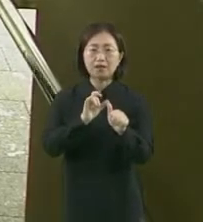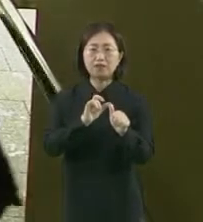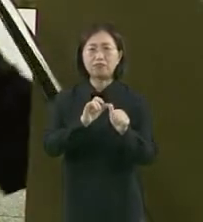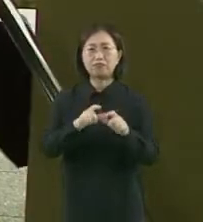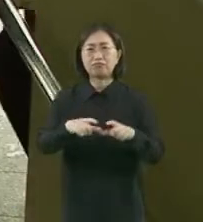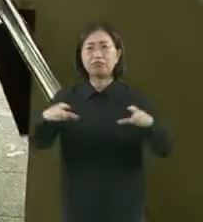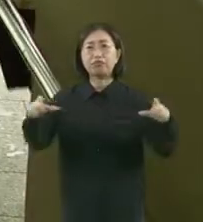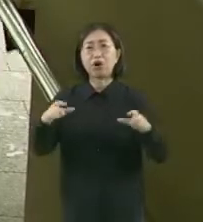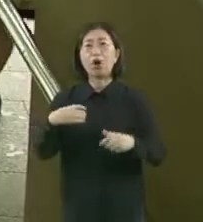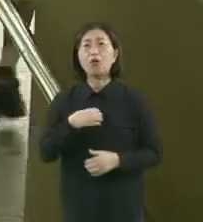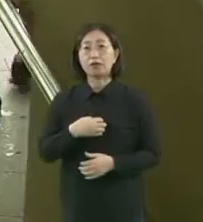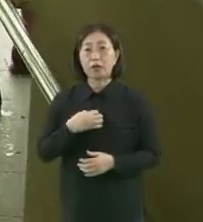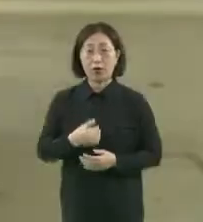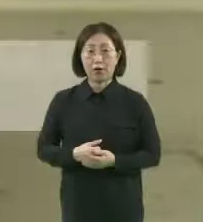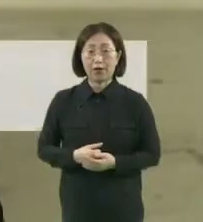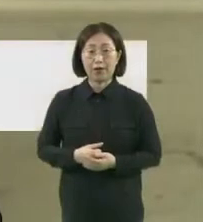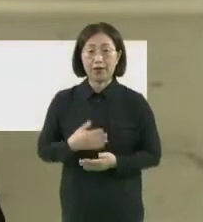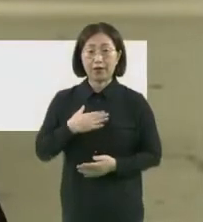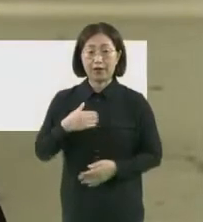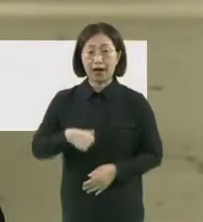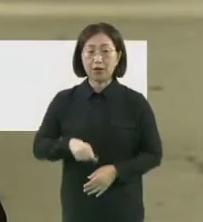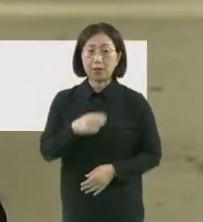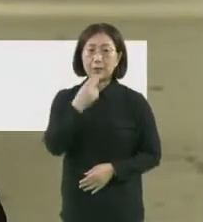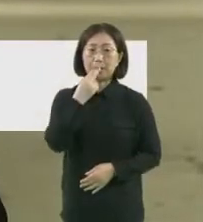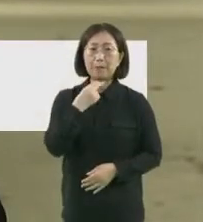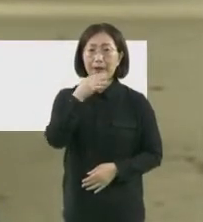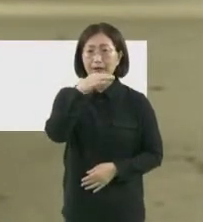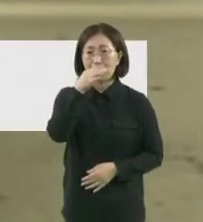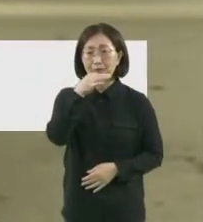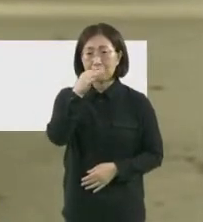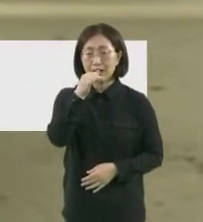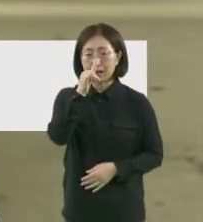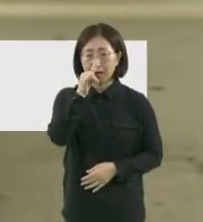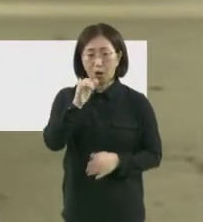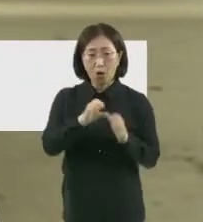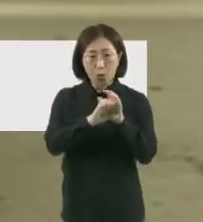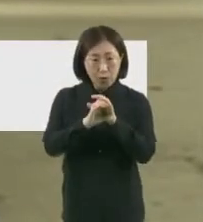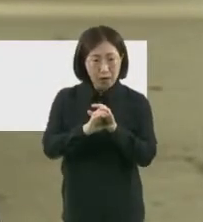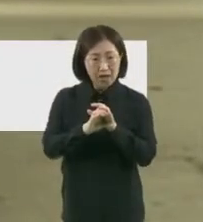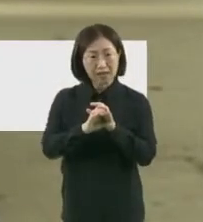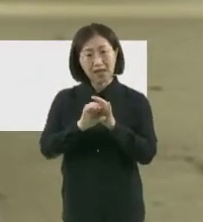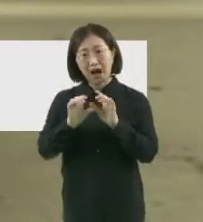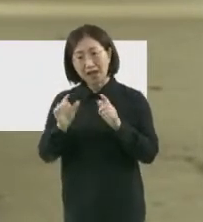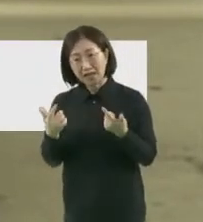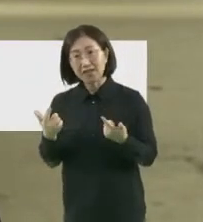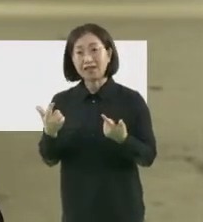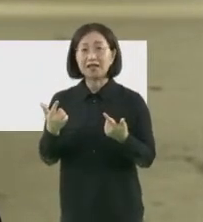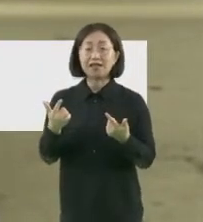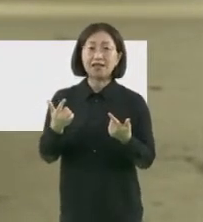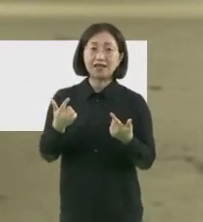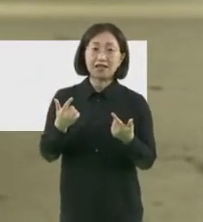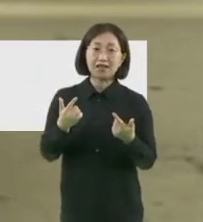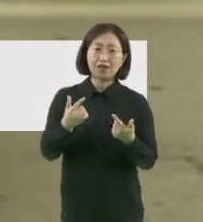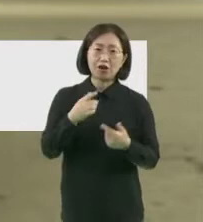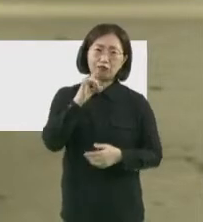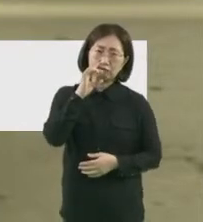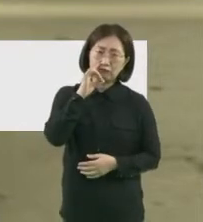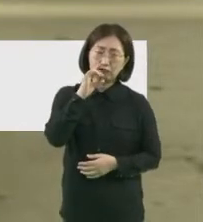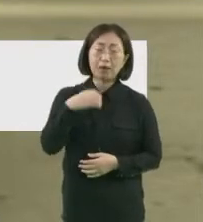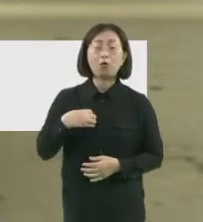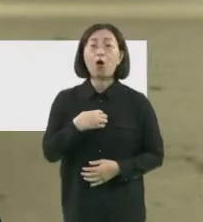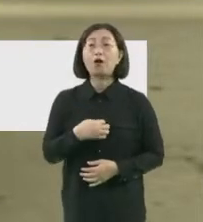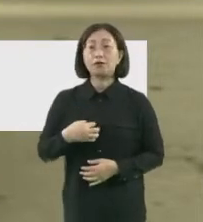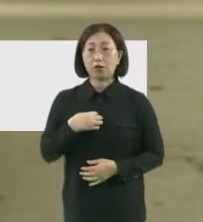사실입니다. 저희 아이도 일반 감기에도 걸려봤는데 이 코로나가 코로나인지 코로나가 아닌지 사실 궁금하기도